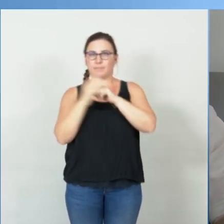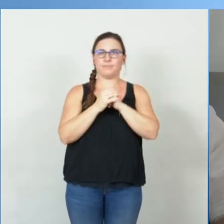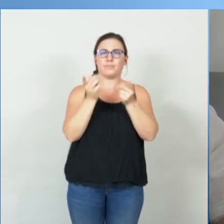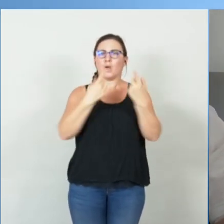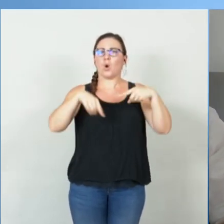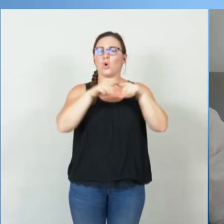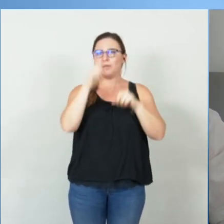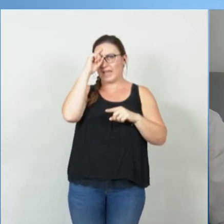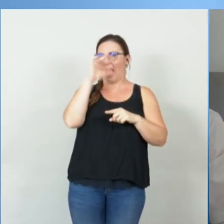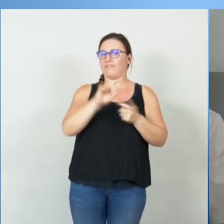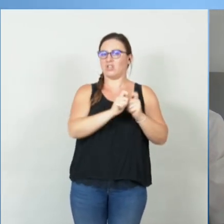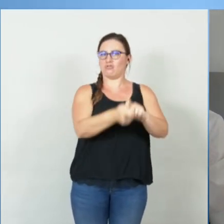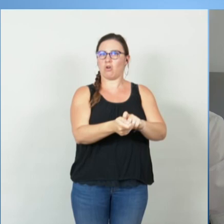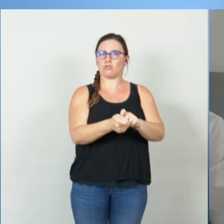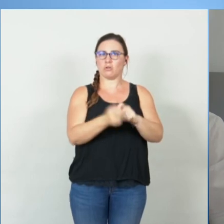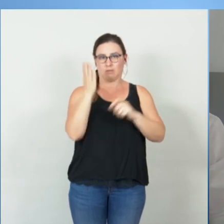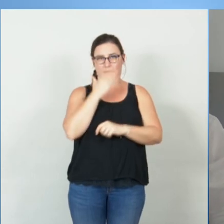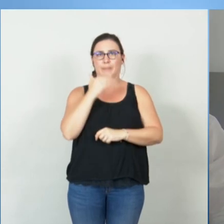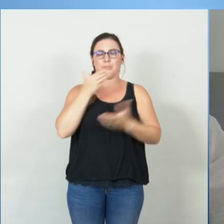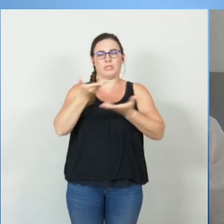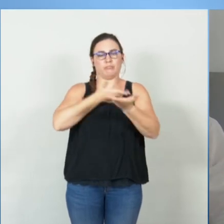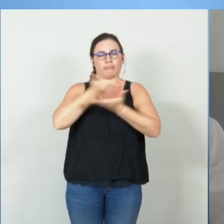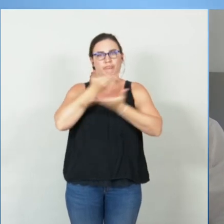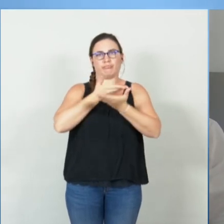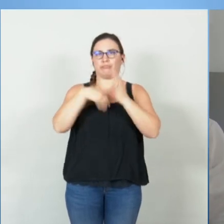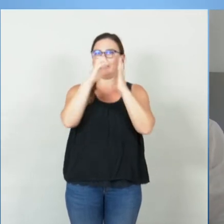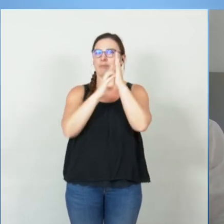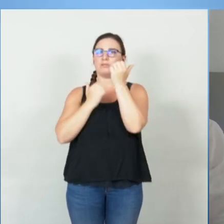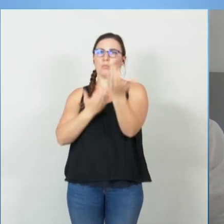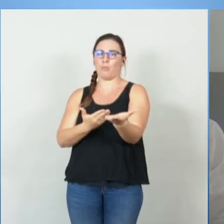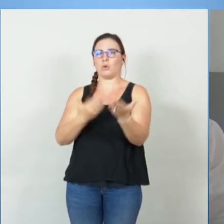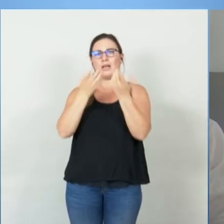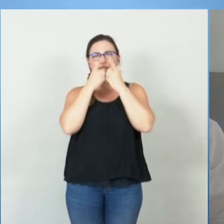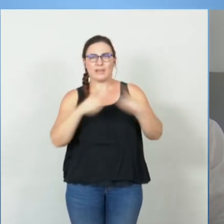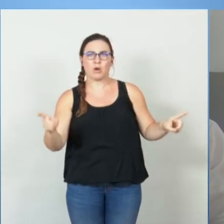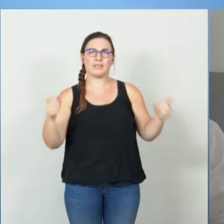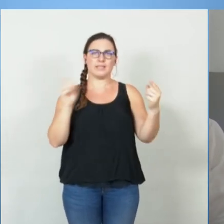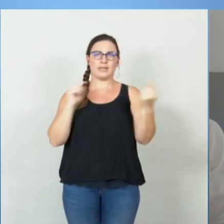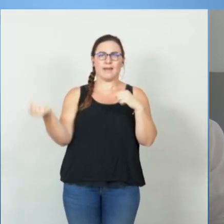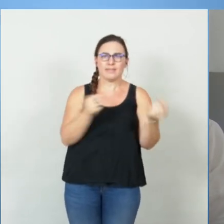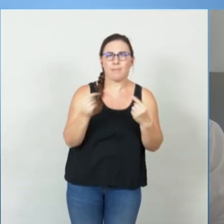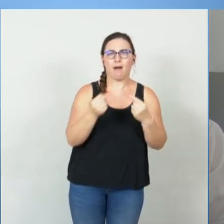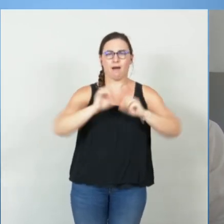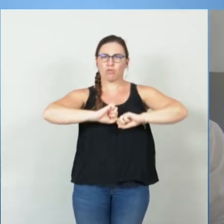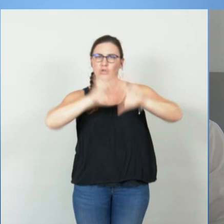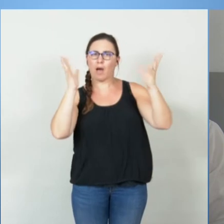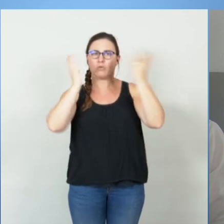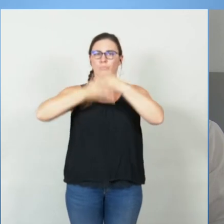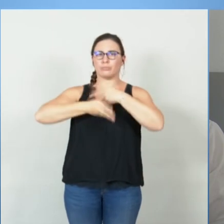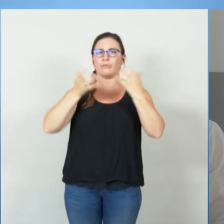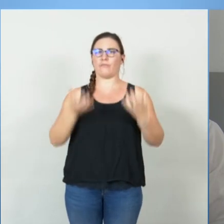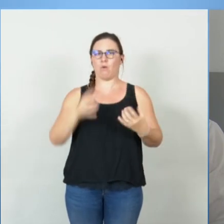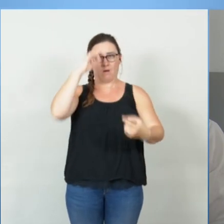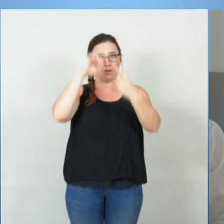seront également débattus cet après-midi la façon de créer de la démocratie du débat de la transparence dans un domaine